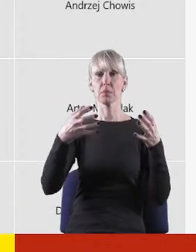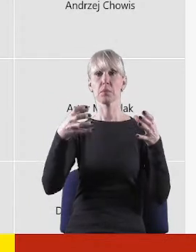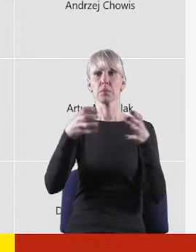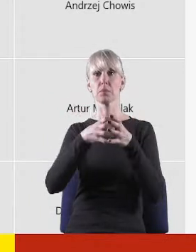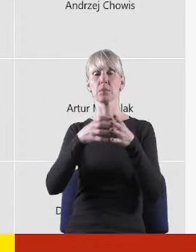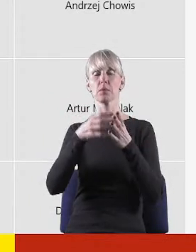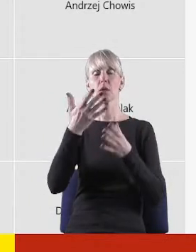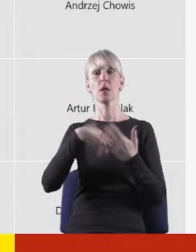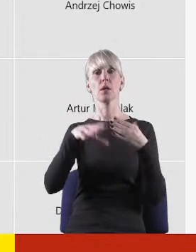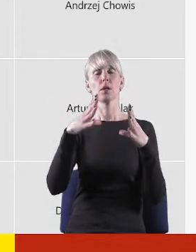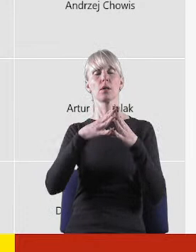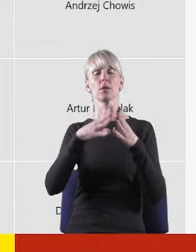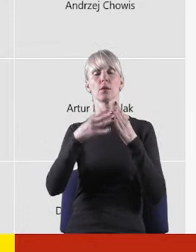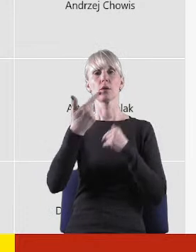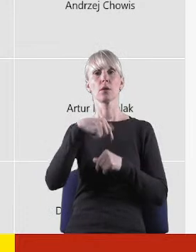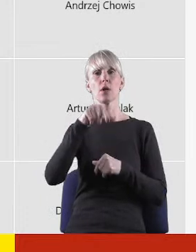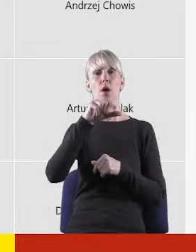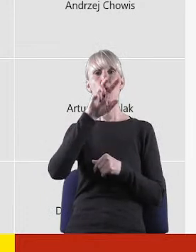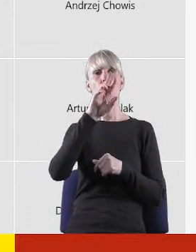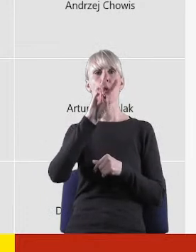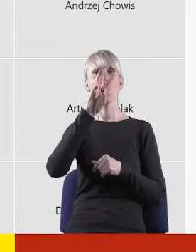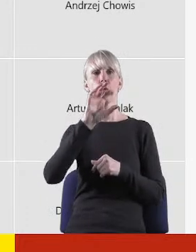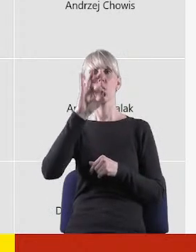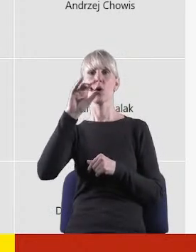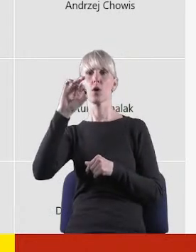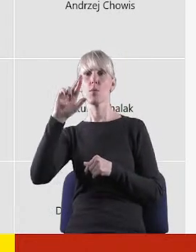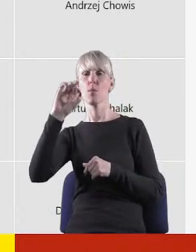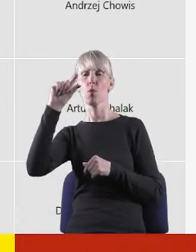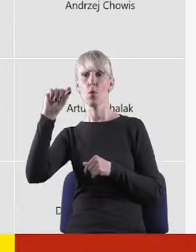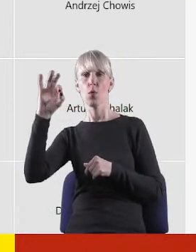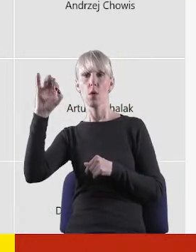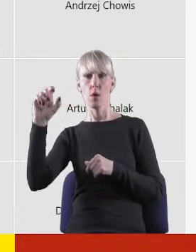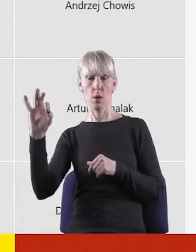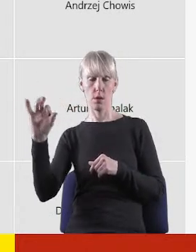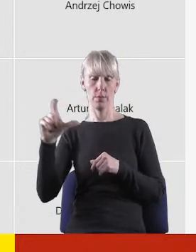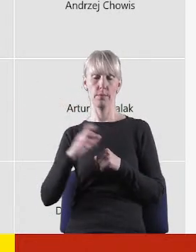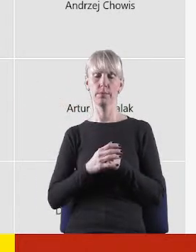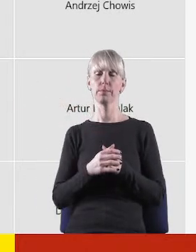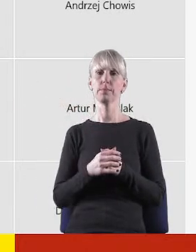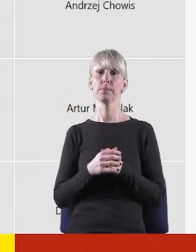Whirlpool Company Polska. Oczywiście,